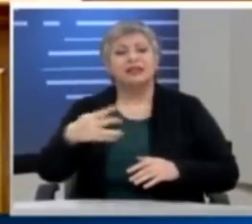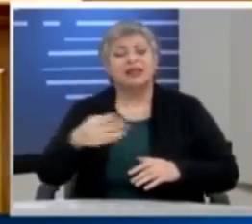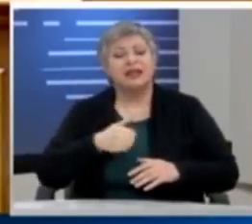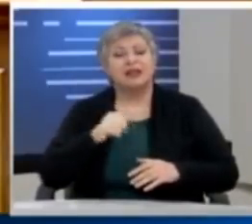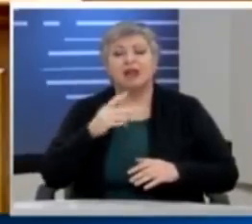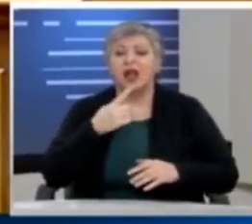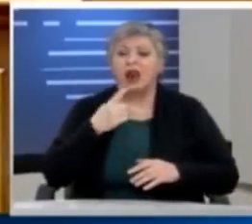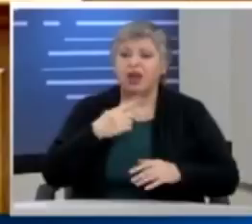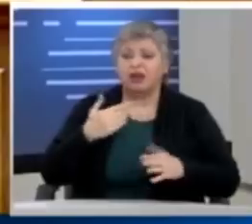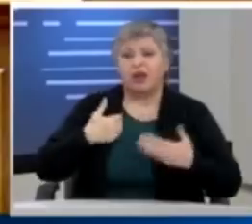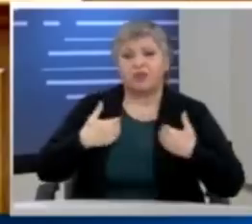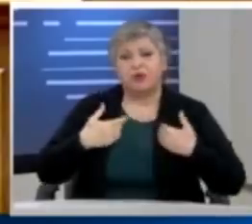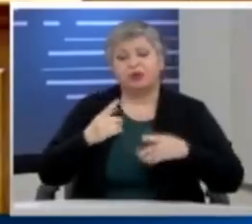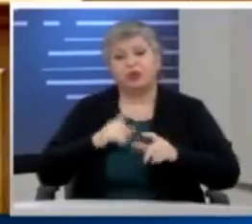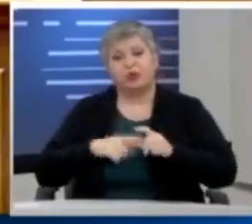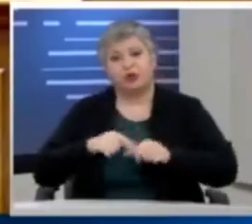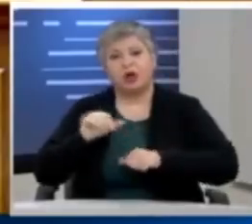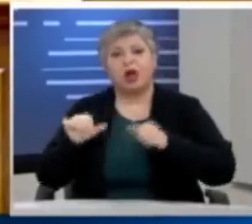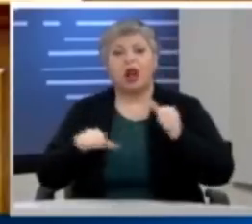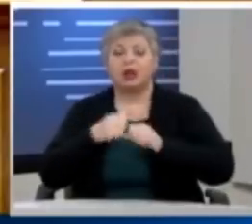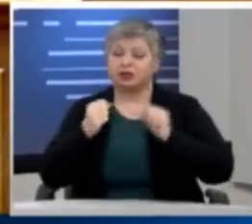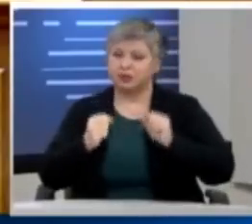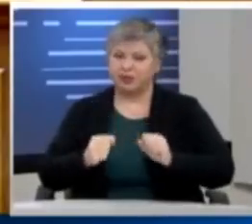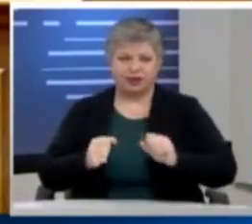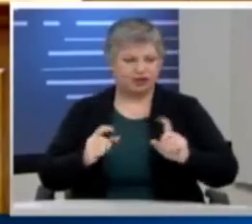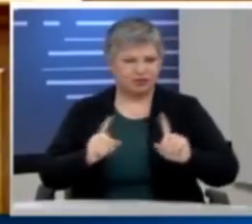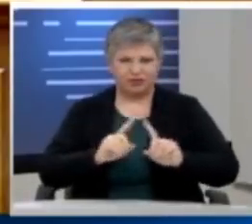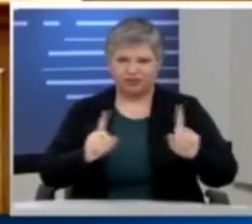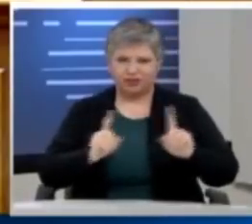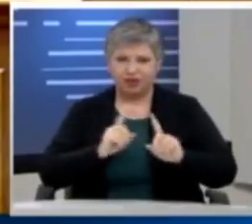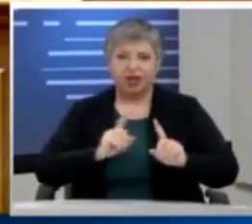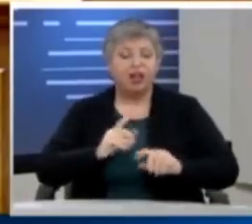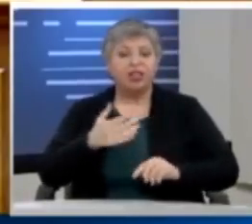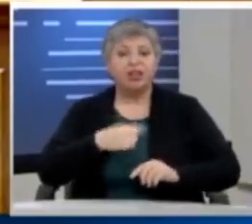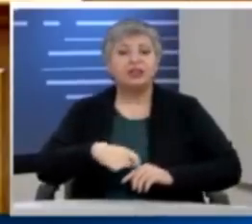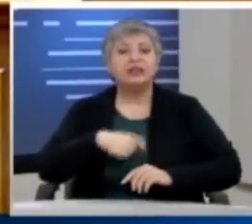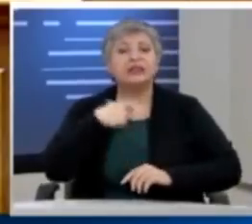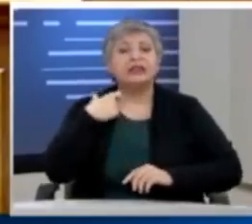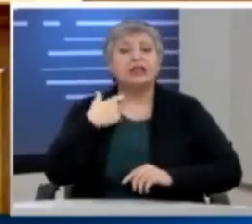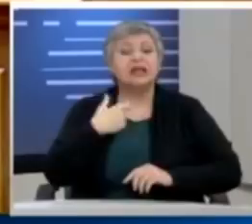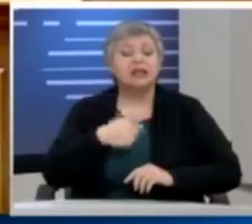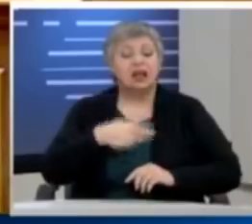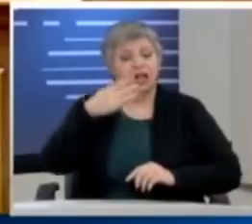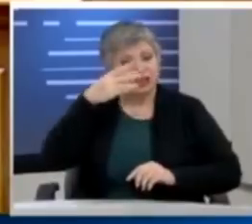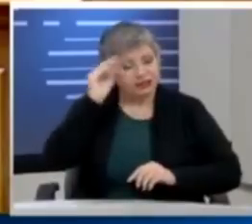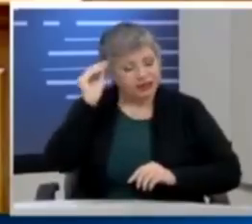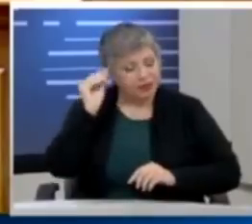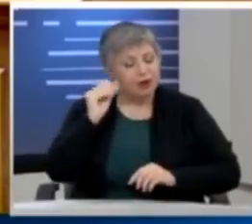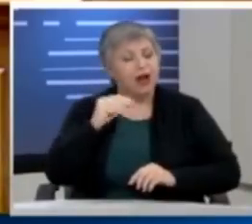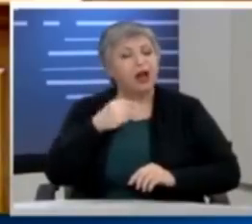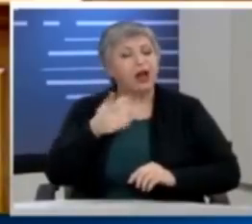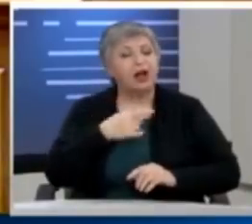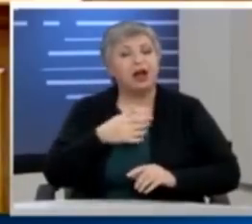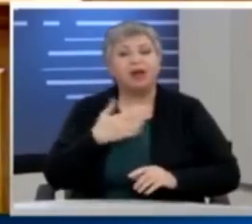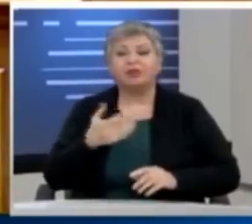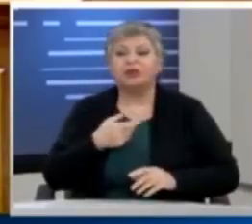άλλαξε θέση. Γιατί, κύριε Τσίπρα και κύριοι της κυβέρνησης, δεν υπάρχουν γκοτζαμάνιδες βέβαια μόνο που απειλούν βουλευτές